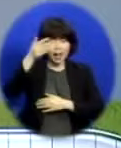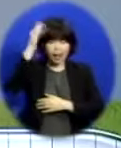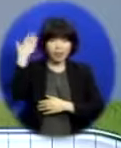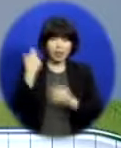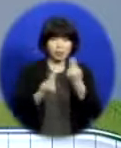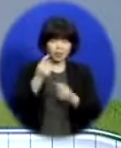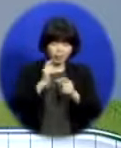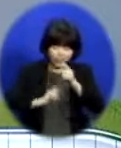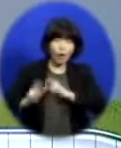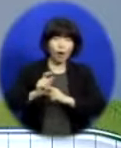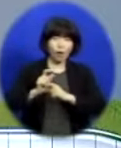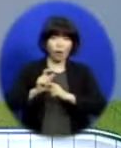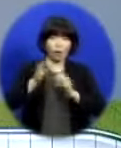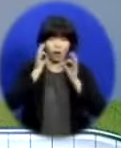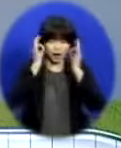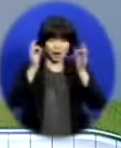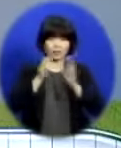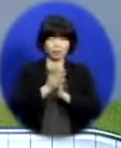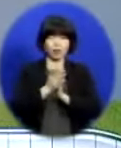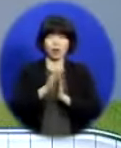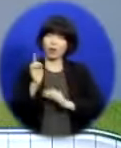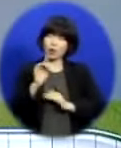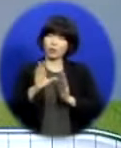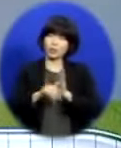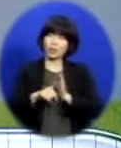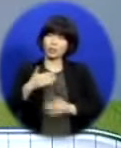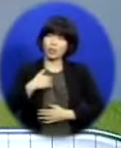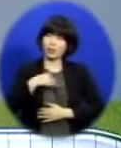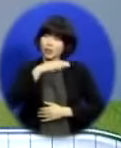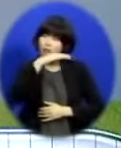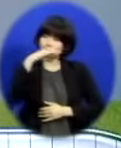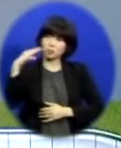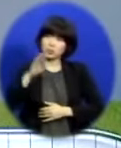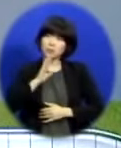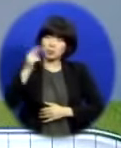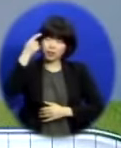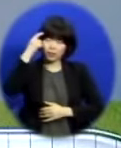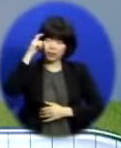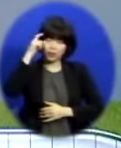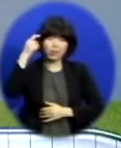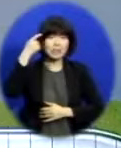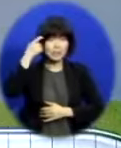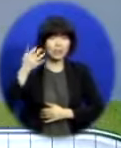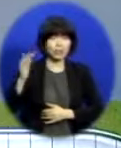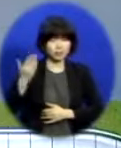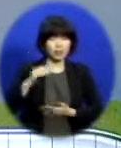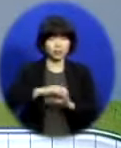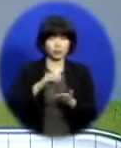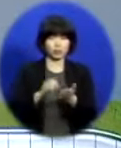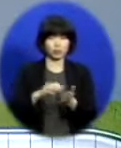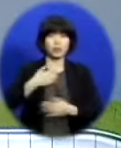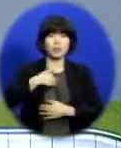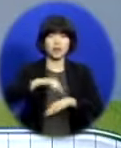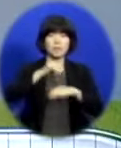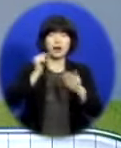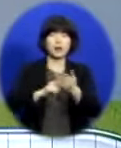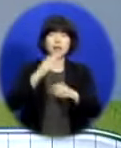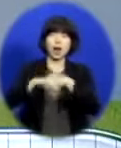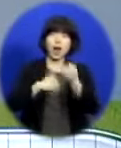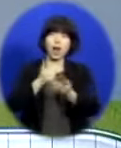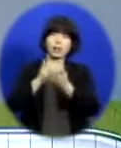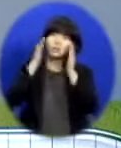더합니다 어떤 때는 지금 내가 정상인가 이런 생각이 들 정도로 제 마음이 하나님을